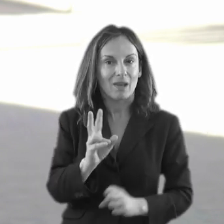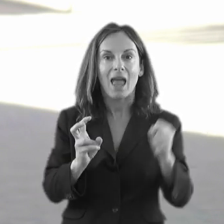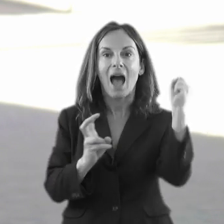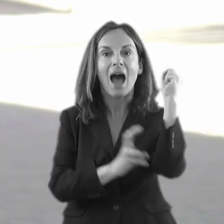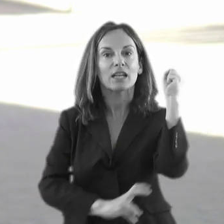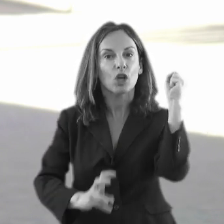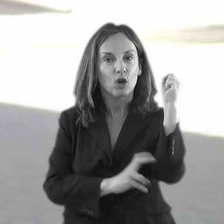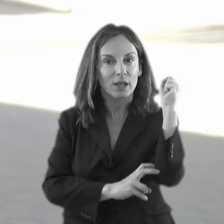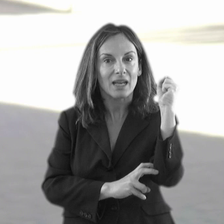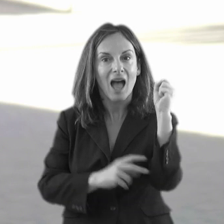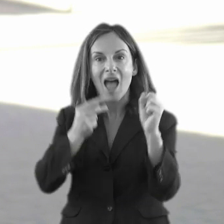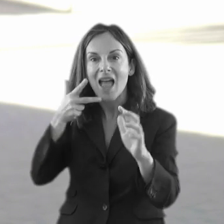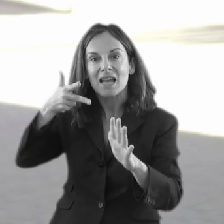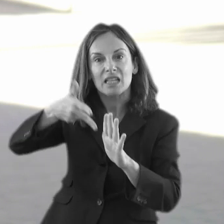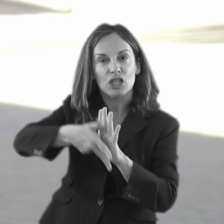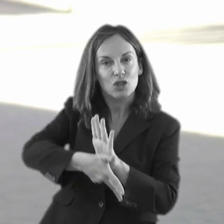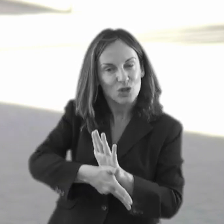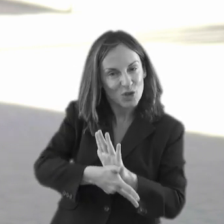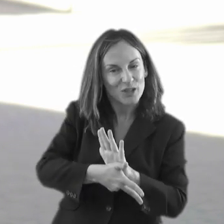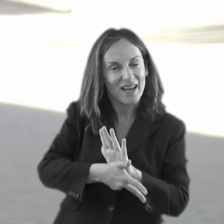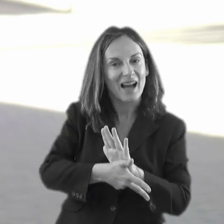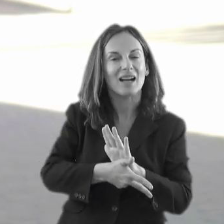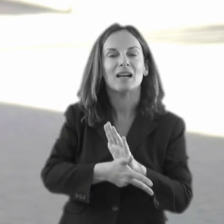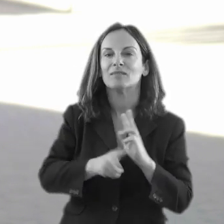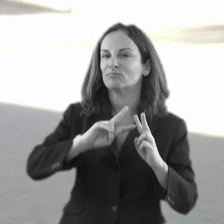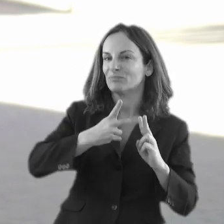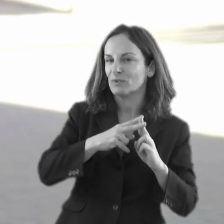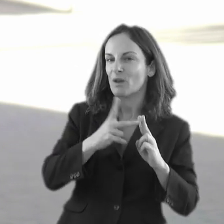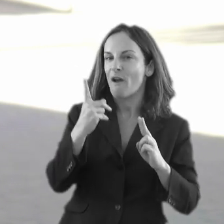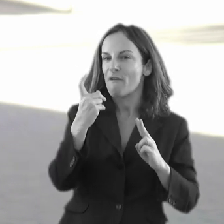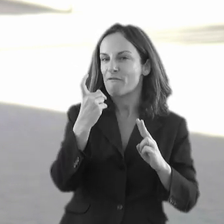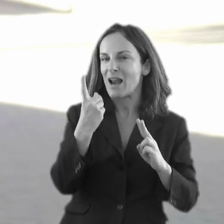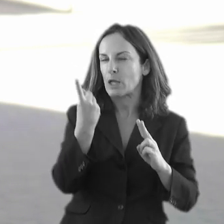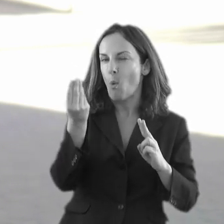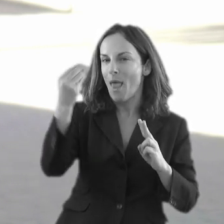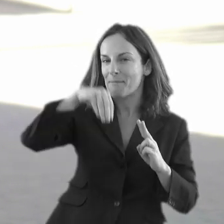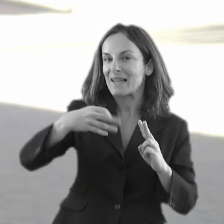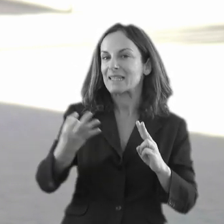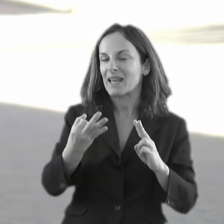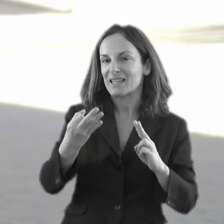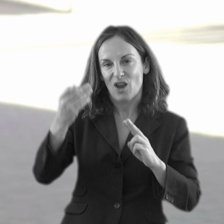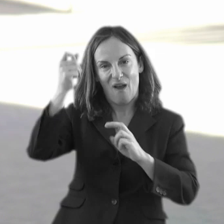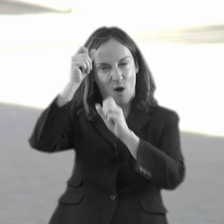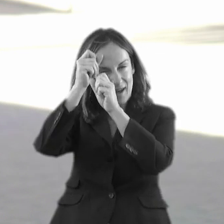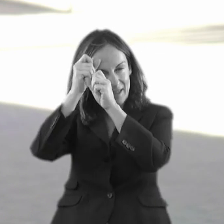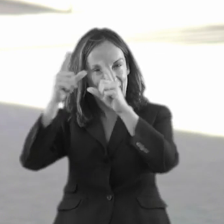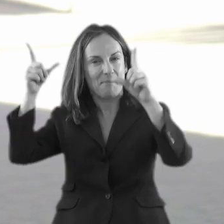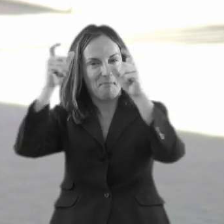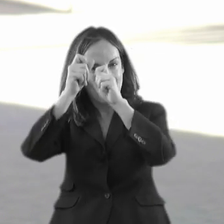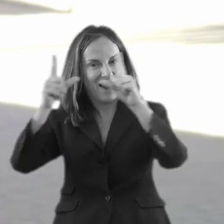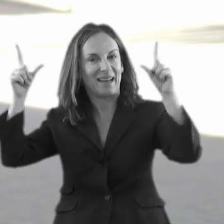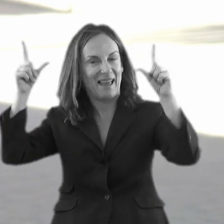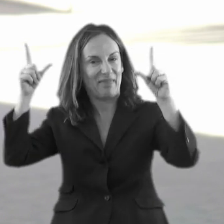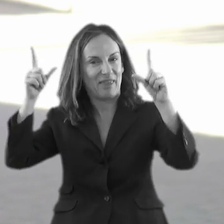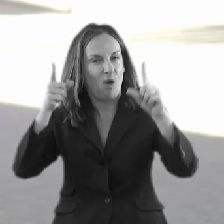l'arqueologia i la història els hi manca una cosa que hauria de ser obligatòria, que és la imaginació. I la